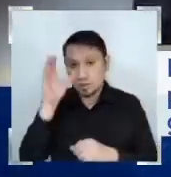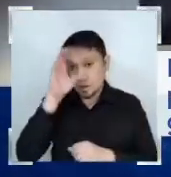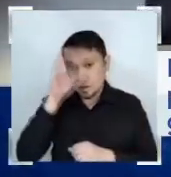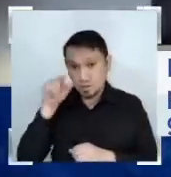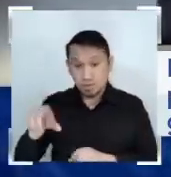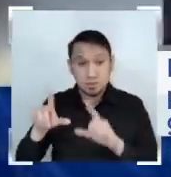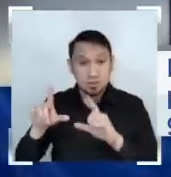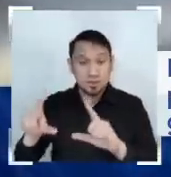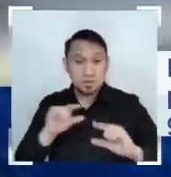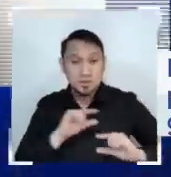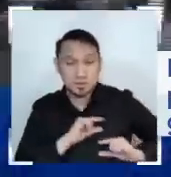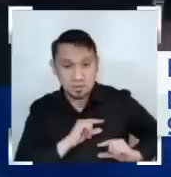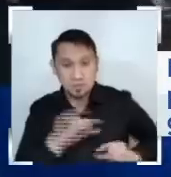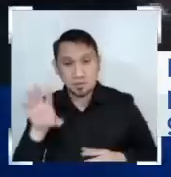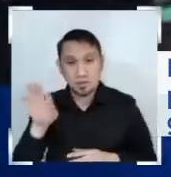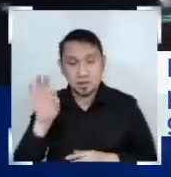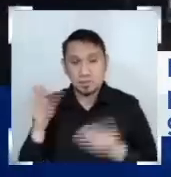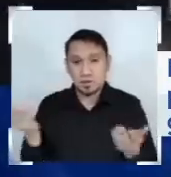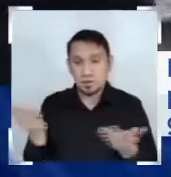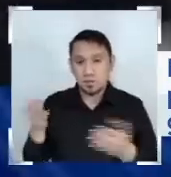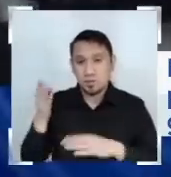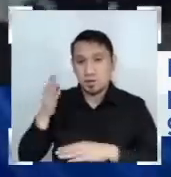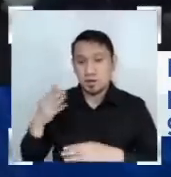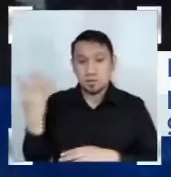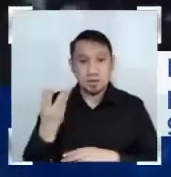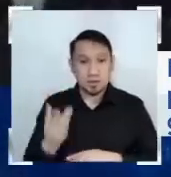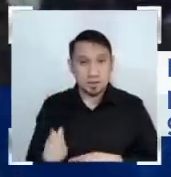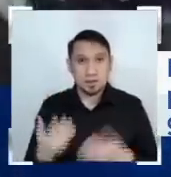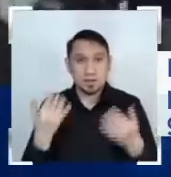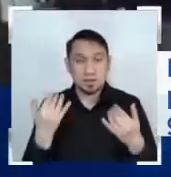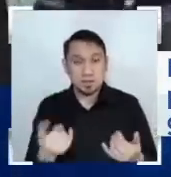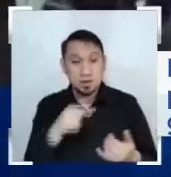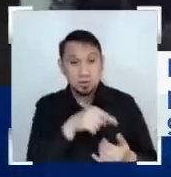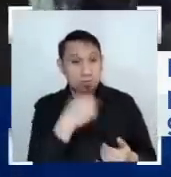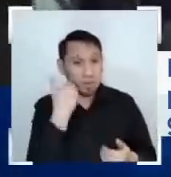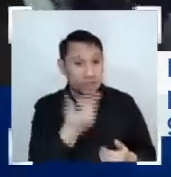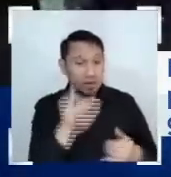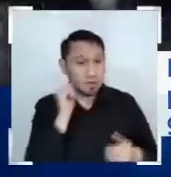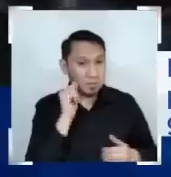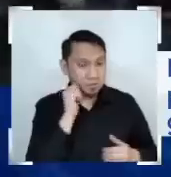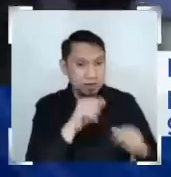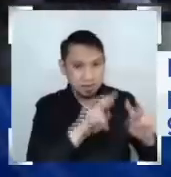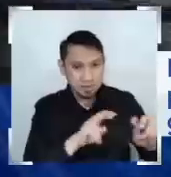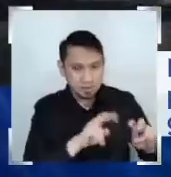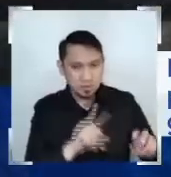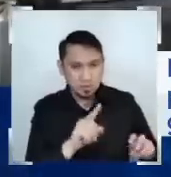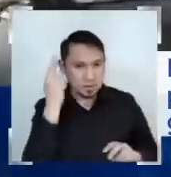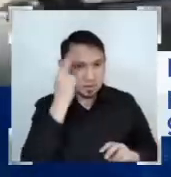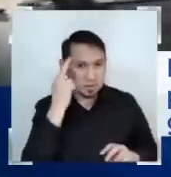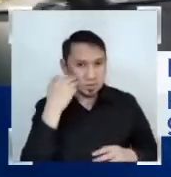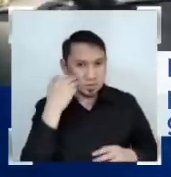huli raw namataan sa Batangas Port. Sasailalim naman sa autopsy ang labi ni Ambay para malaman ang cause of death. Wala pang pahayag